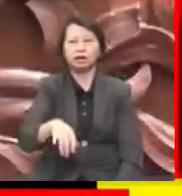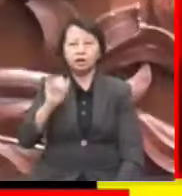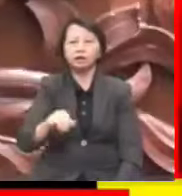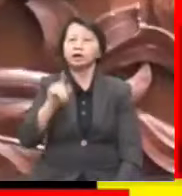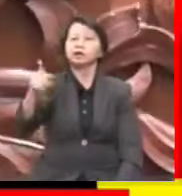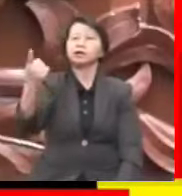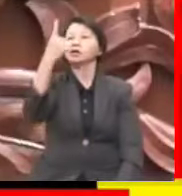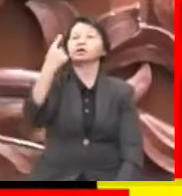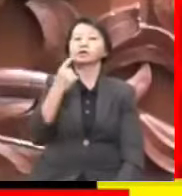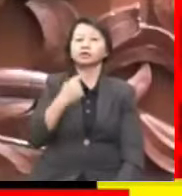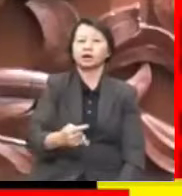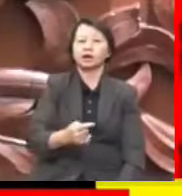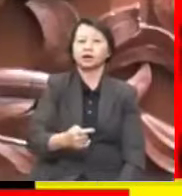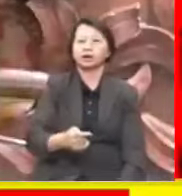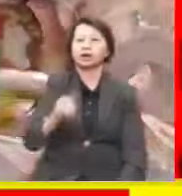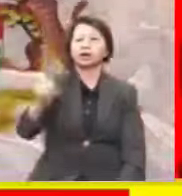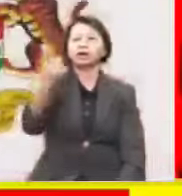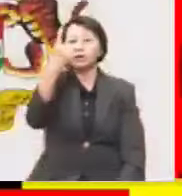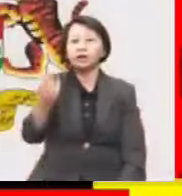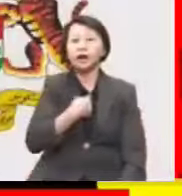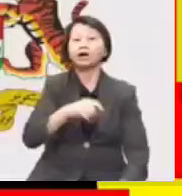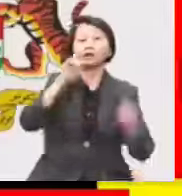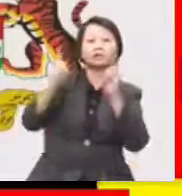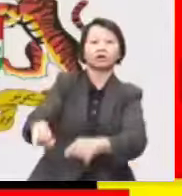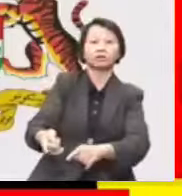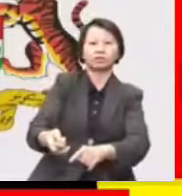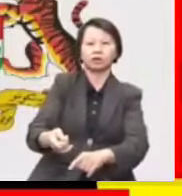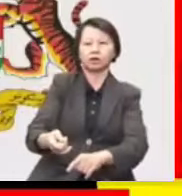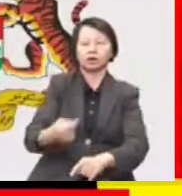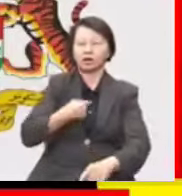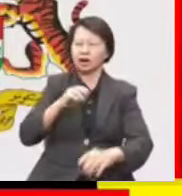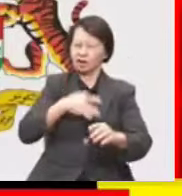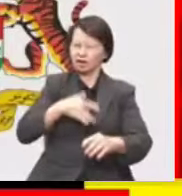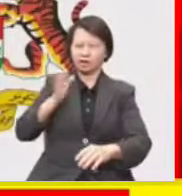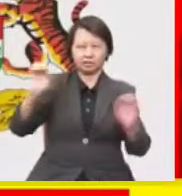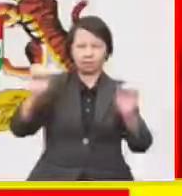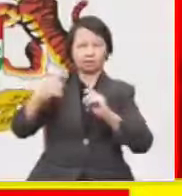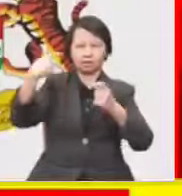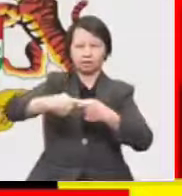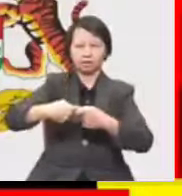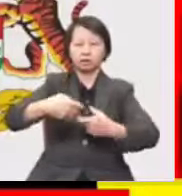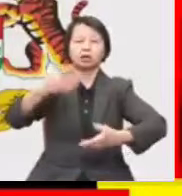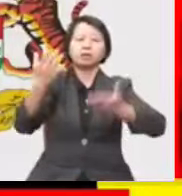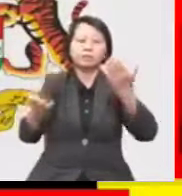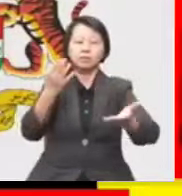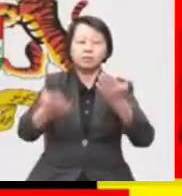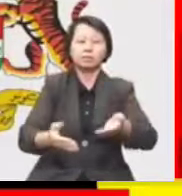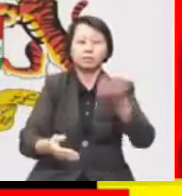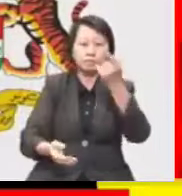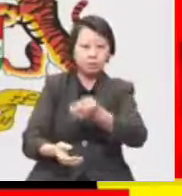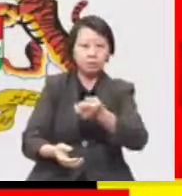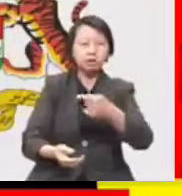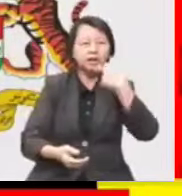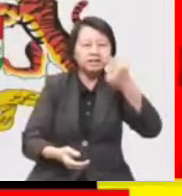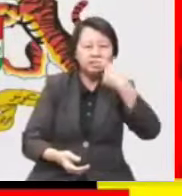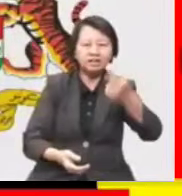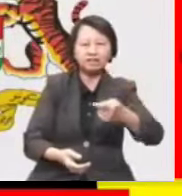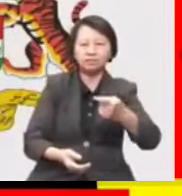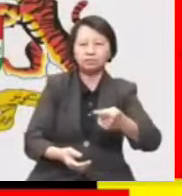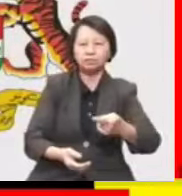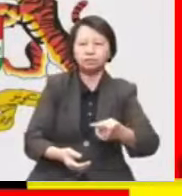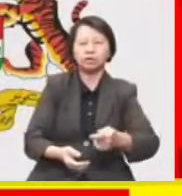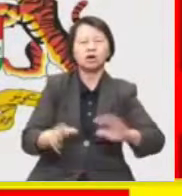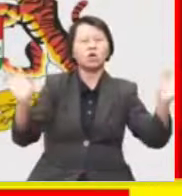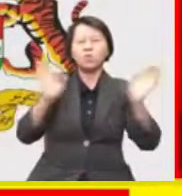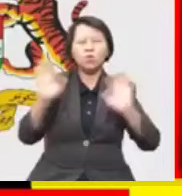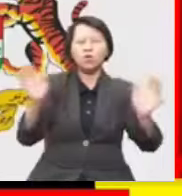yang tanya soalan dalam rangka menjawab so saya ingat tidak tidak tidak ada kaitan Cuma mungkin PM cuma sebut disbut